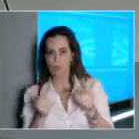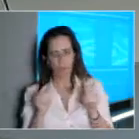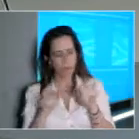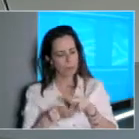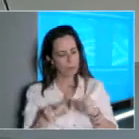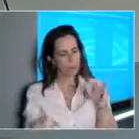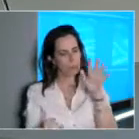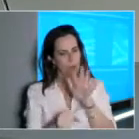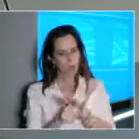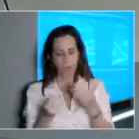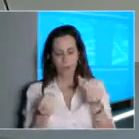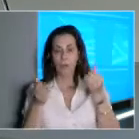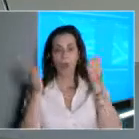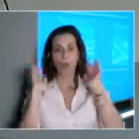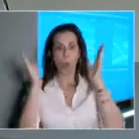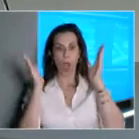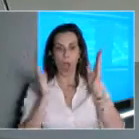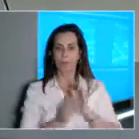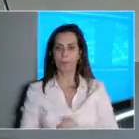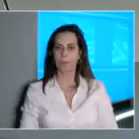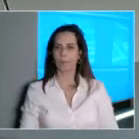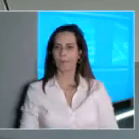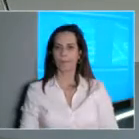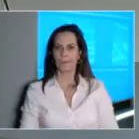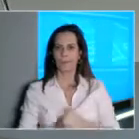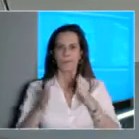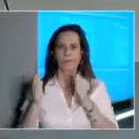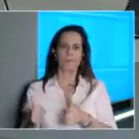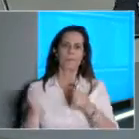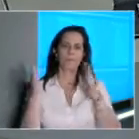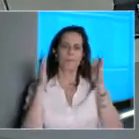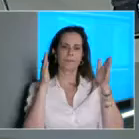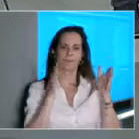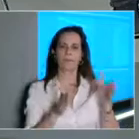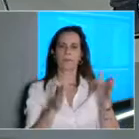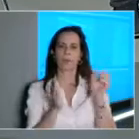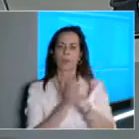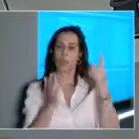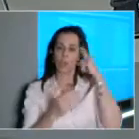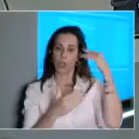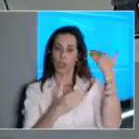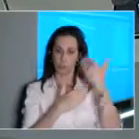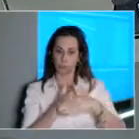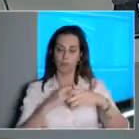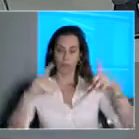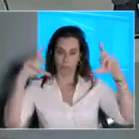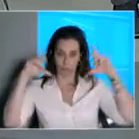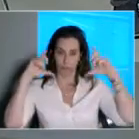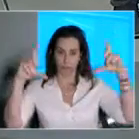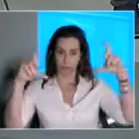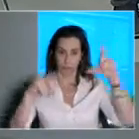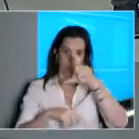שמגיעים לדברים כל כך נוראים. בואו נמשיך עם הכותרת הראשית של עיתון ידיעות אחרונות, מתעסקת